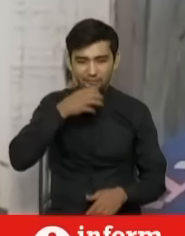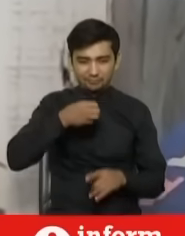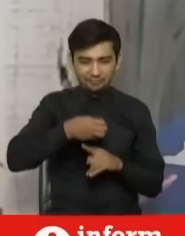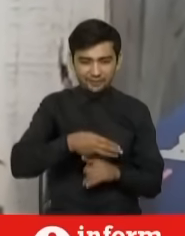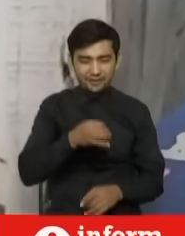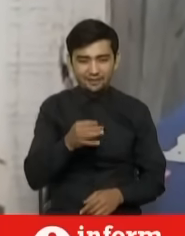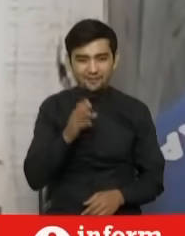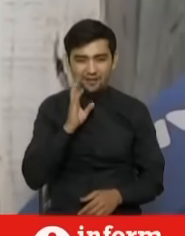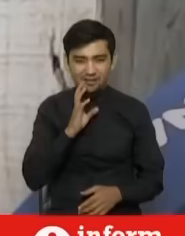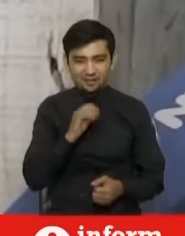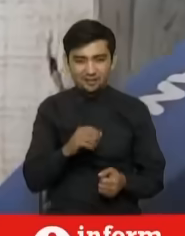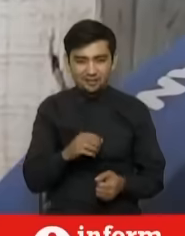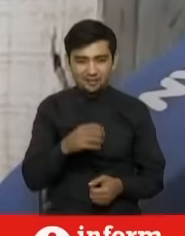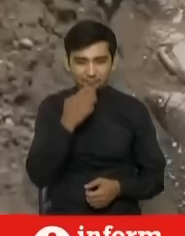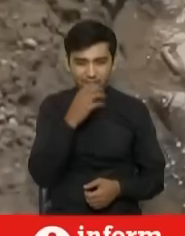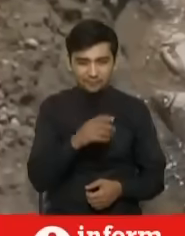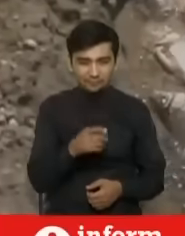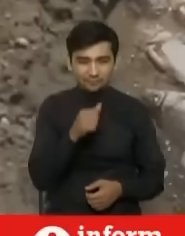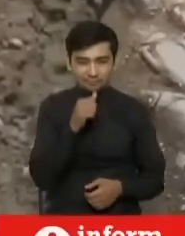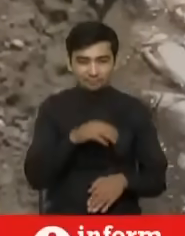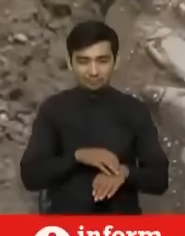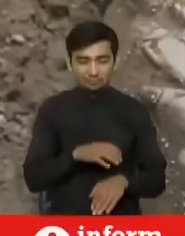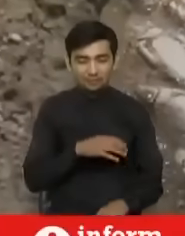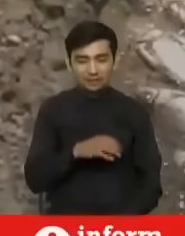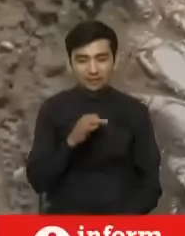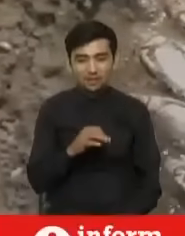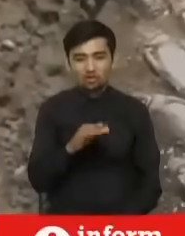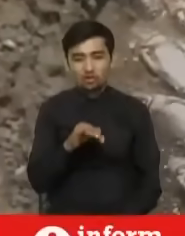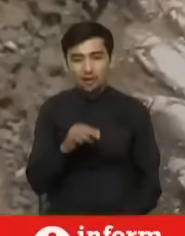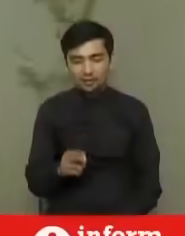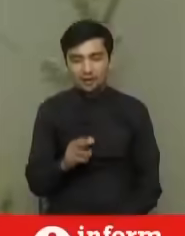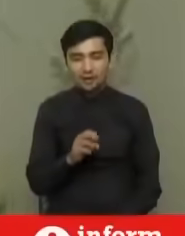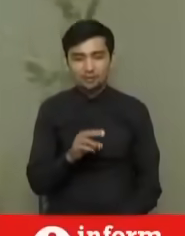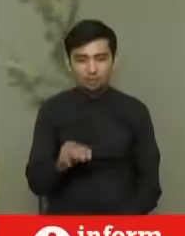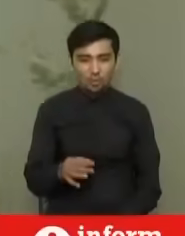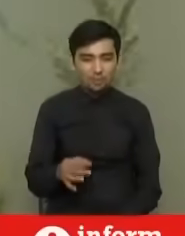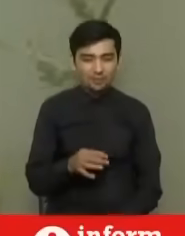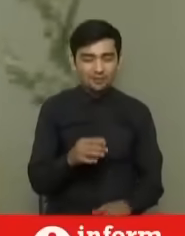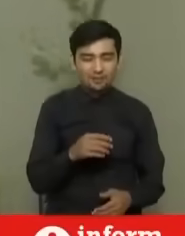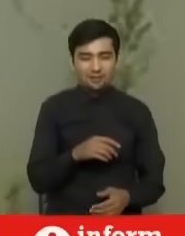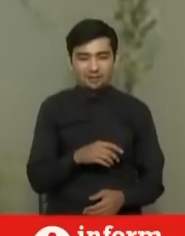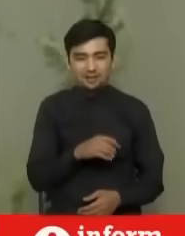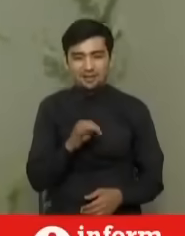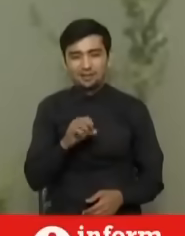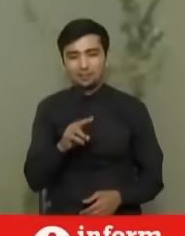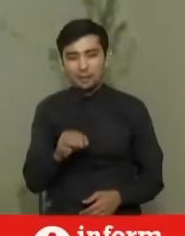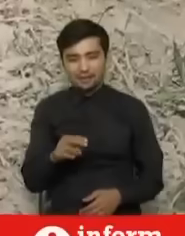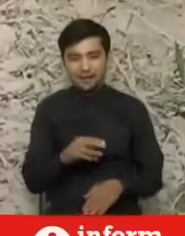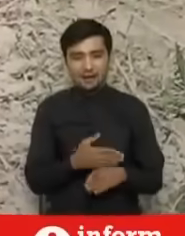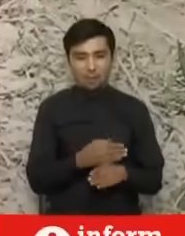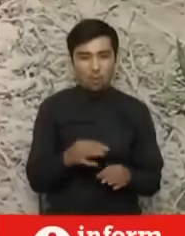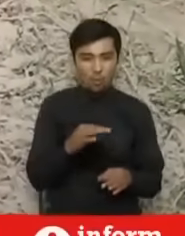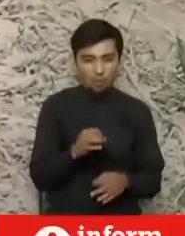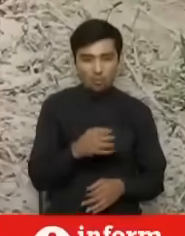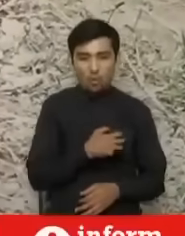ыссылық, су қайнап тұр, отысына көрдіңіздер ме? Ал Жайық Каспий облысаралық бассейндік балық шаруашылығы инспекциясы комиссия құрып